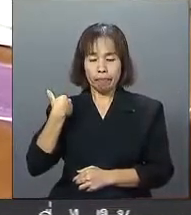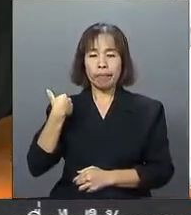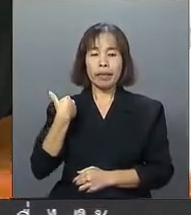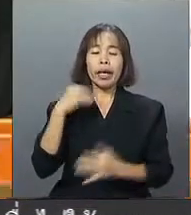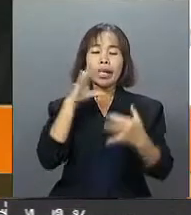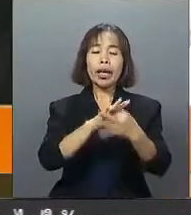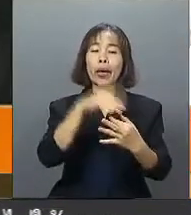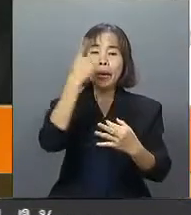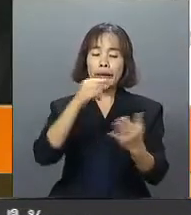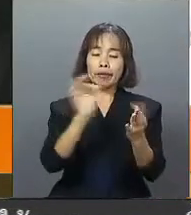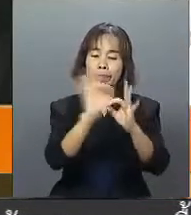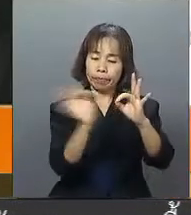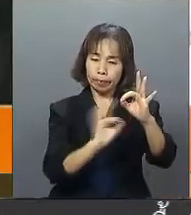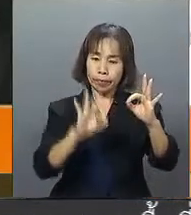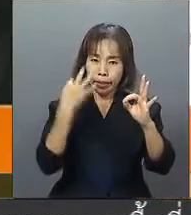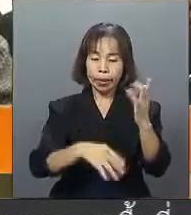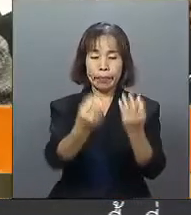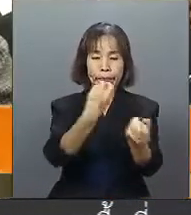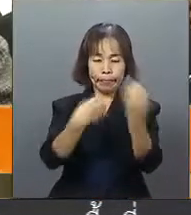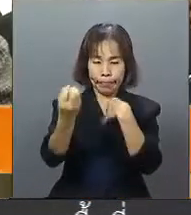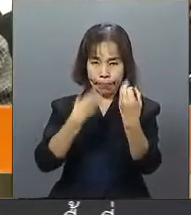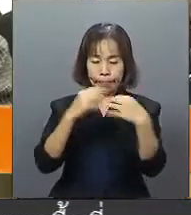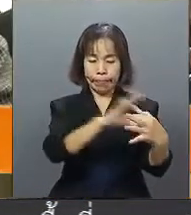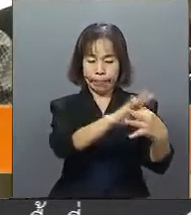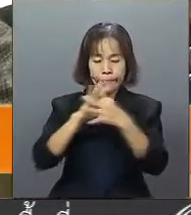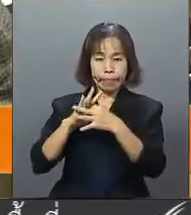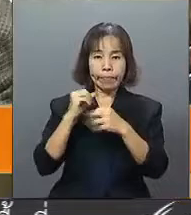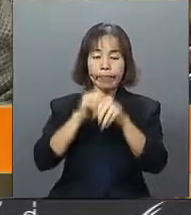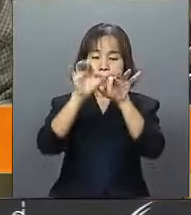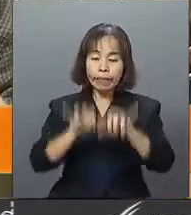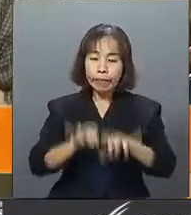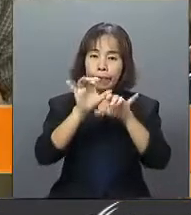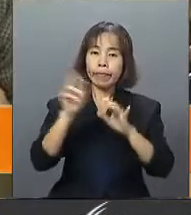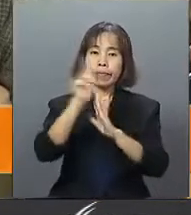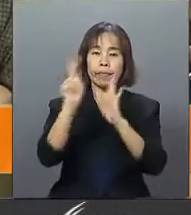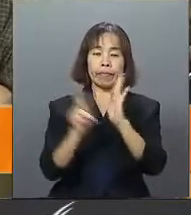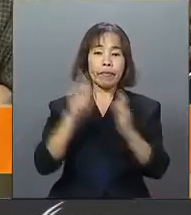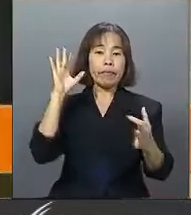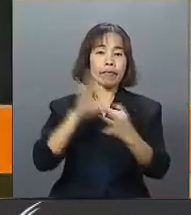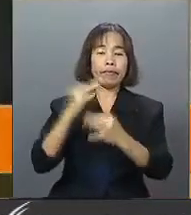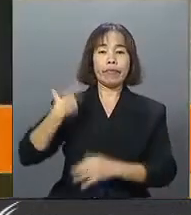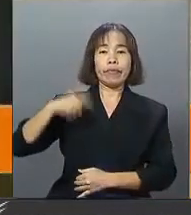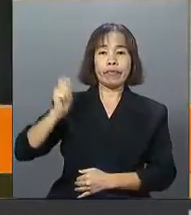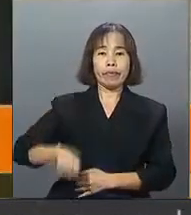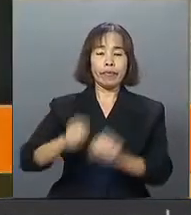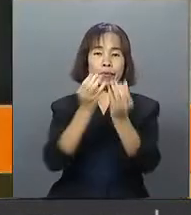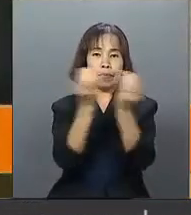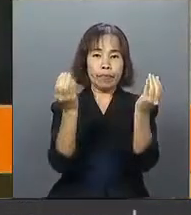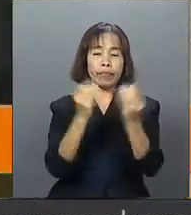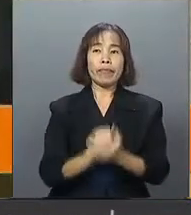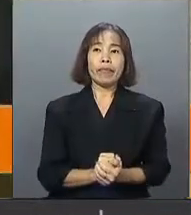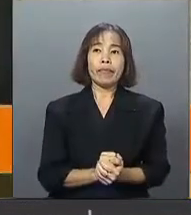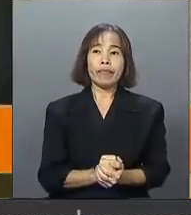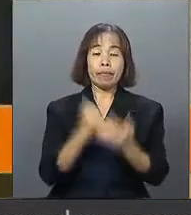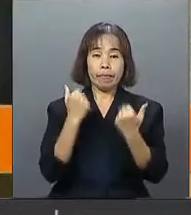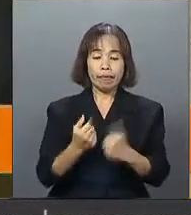ไปประกอบการพิจารณาร่างกฎหมายลูกว่าด้วยวิธีพิจารณาของศาลรัฐธรรมนูญซึ่งประธานกร